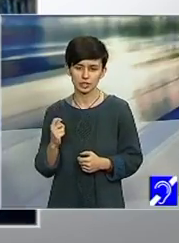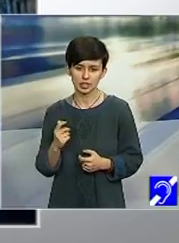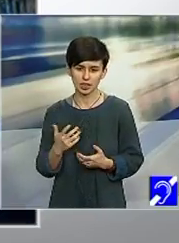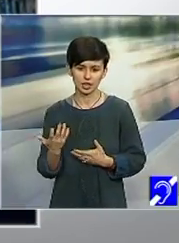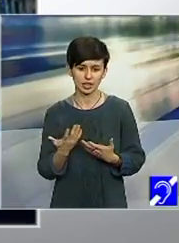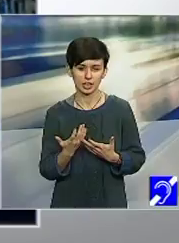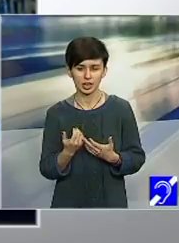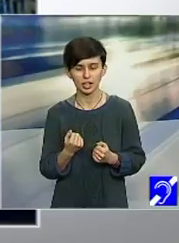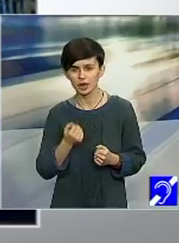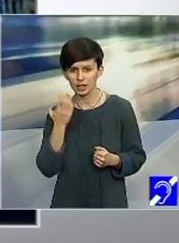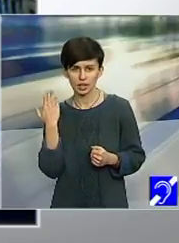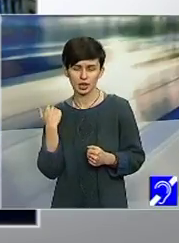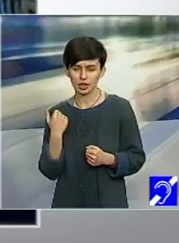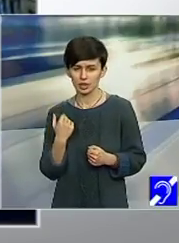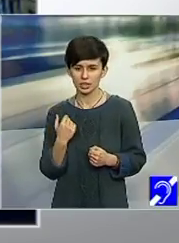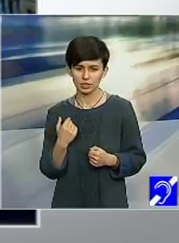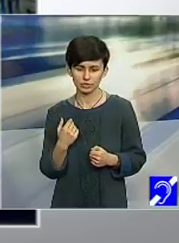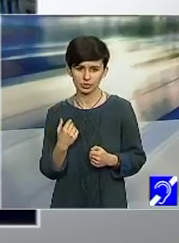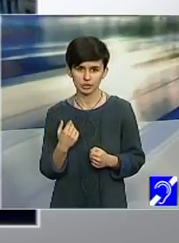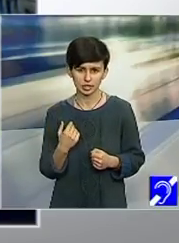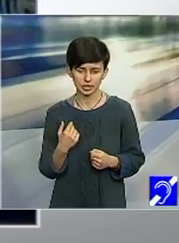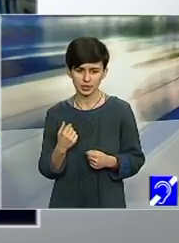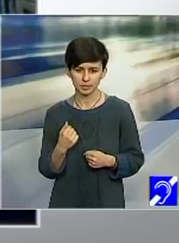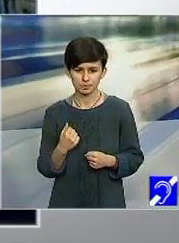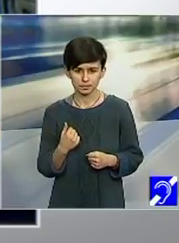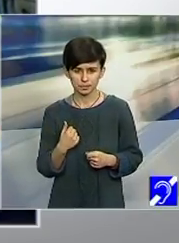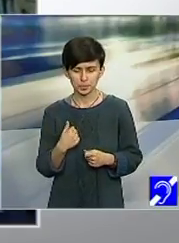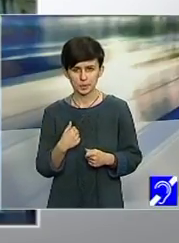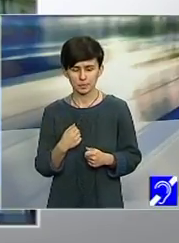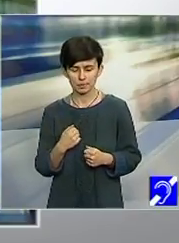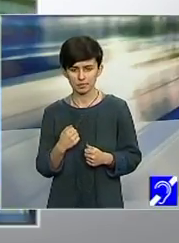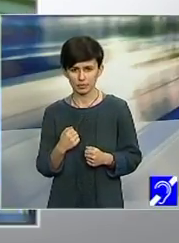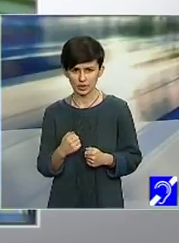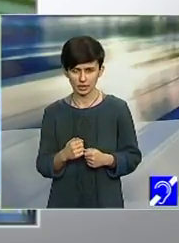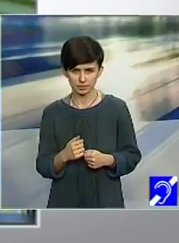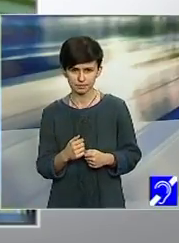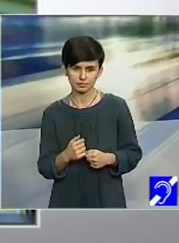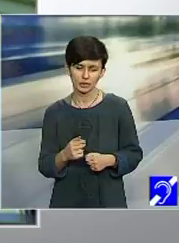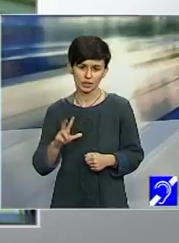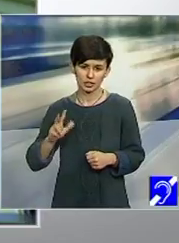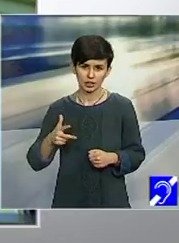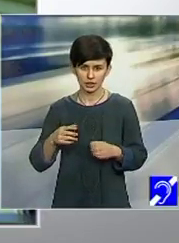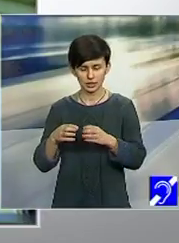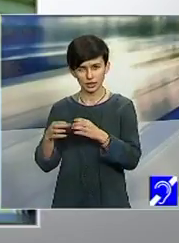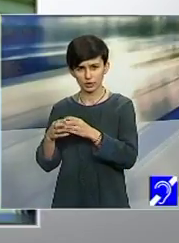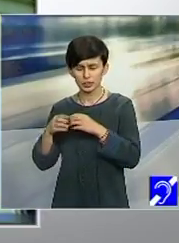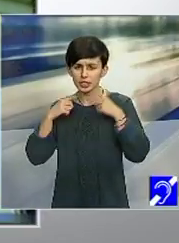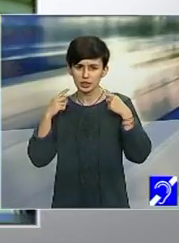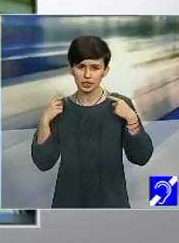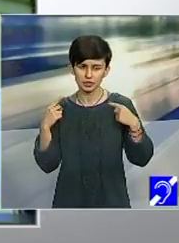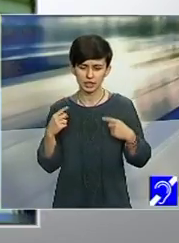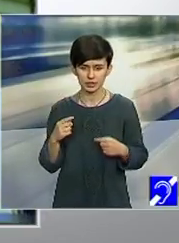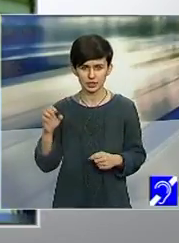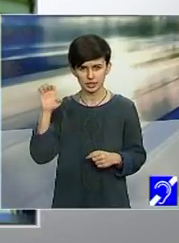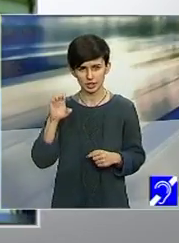care a avut, folosesc, subliniez timpul trecut, a treia comunitate evreiască din